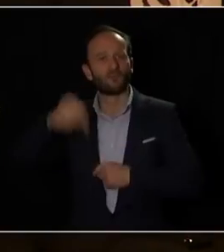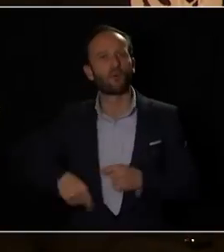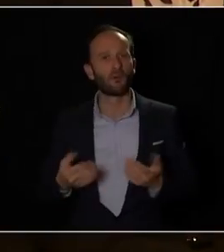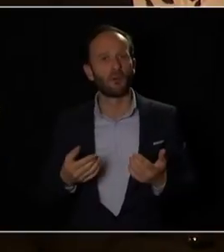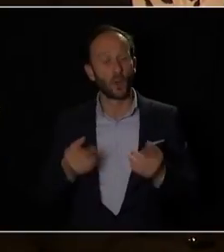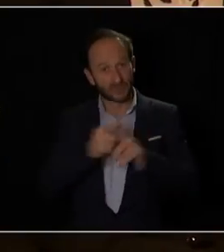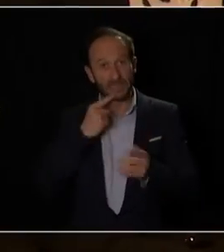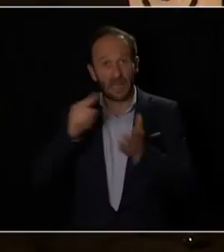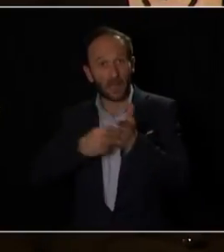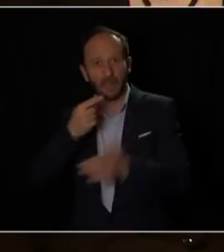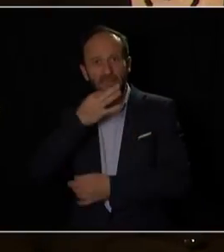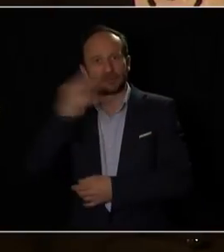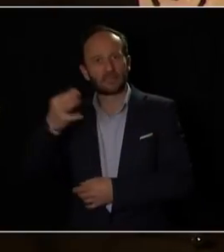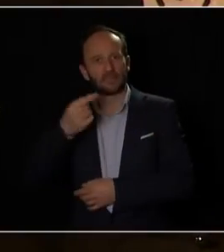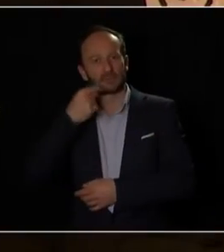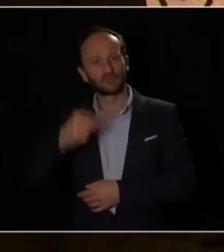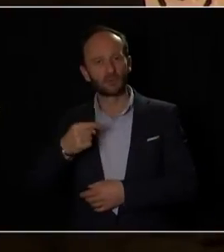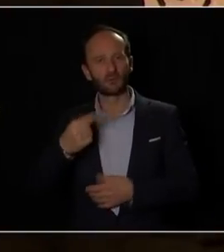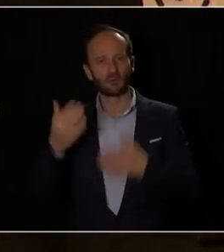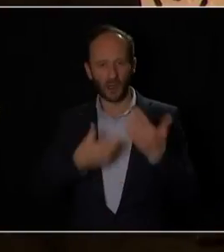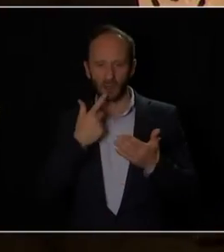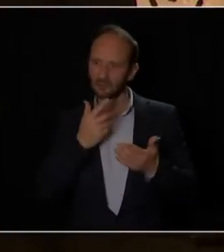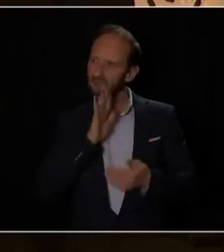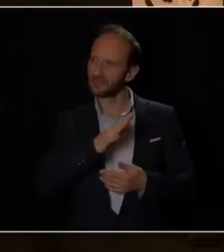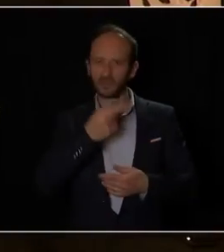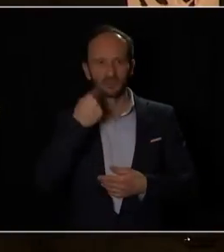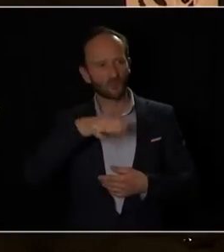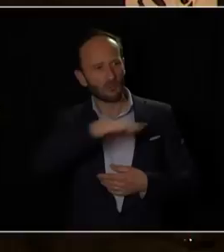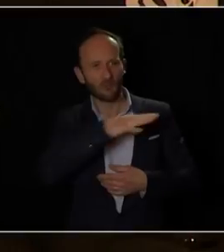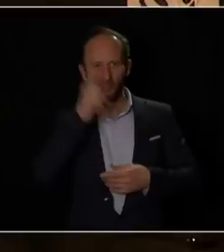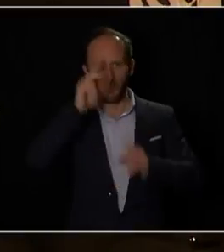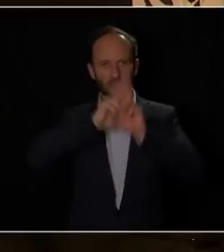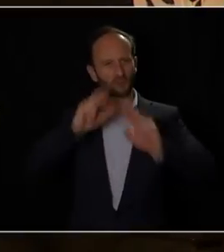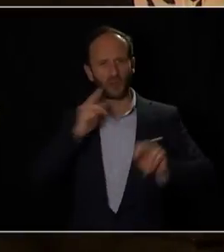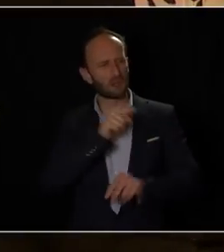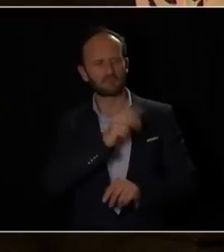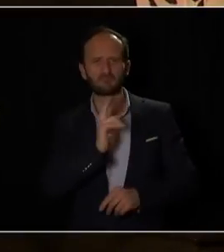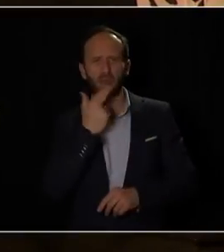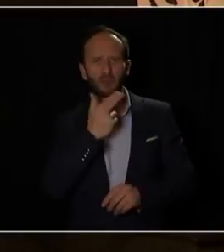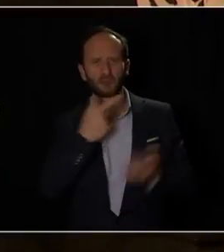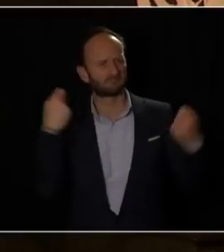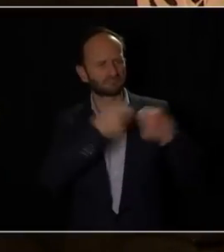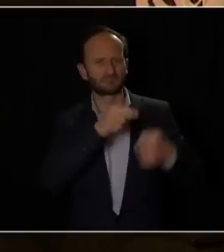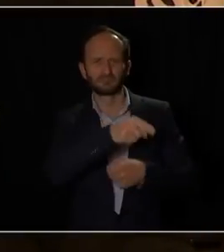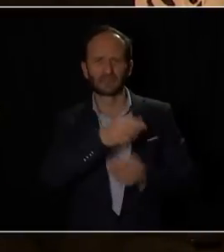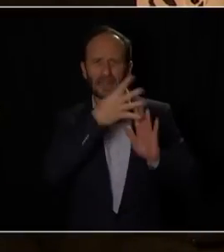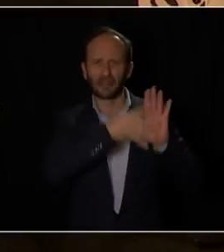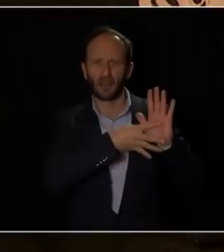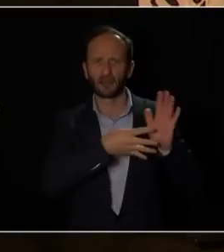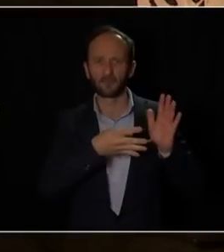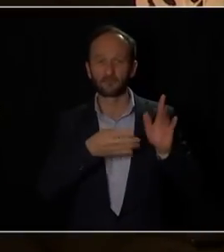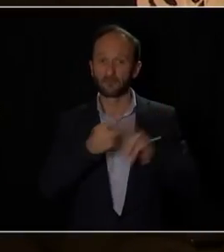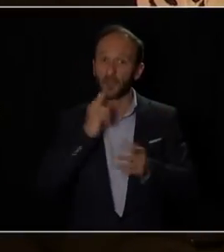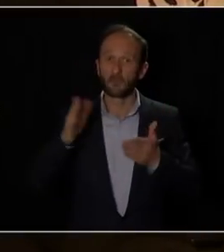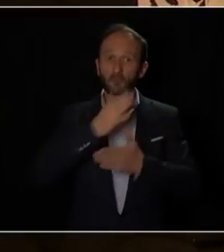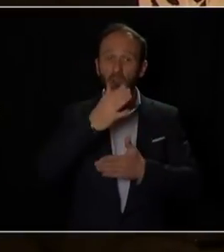Dijon était le cadre idéal pour un projet à vocation internationale, un projet majeur sur un terrain